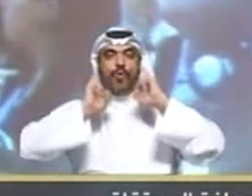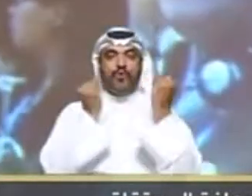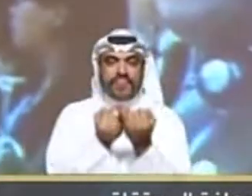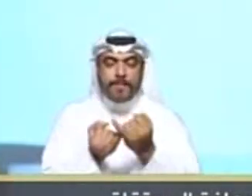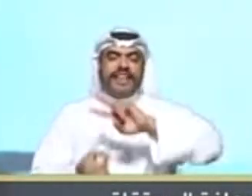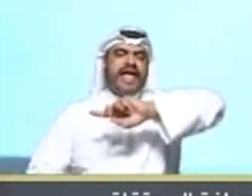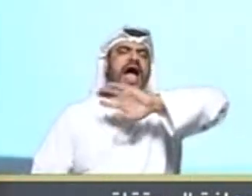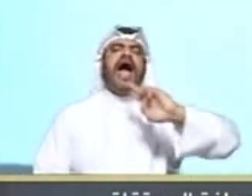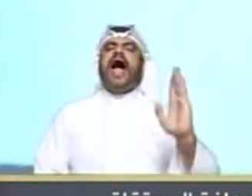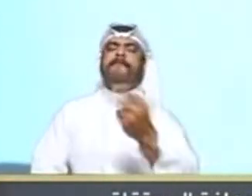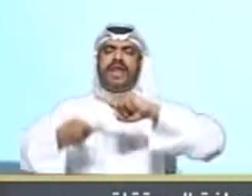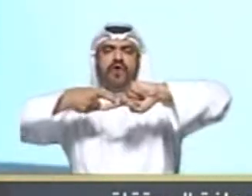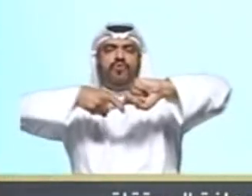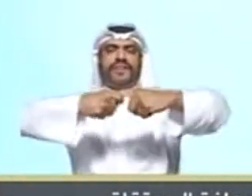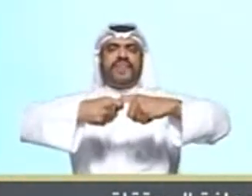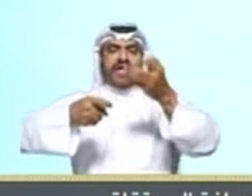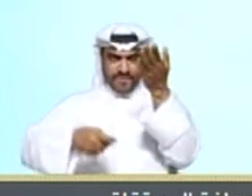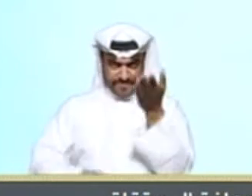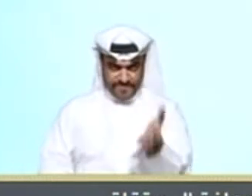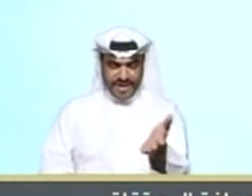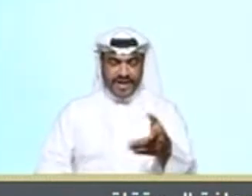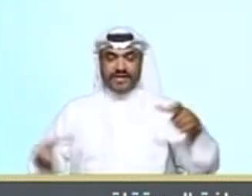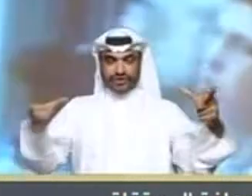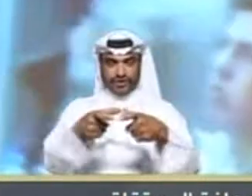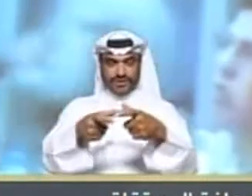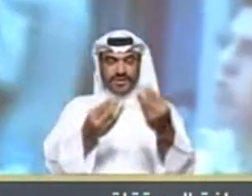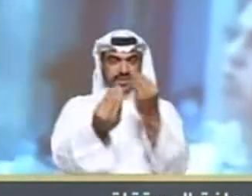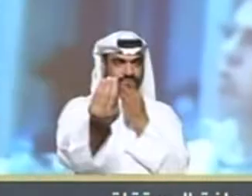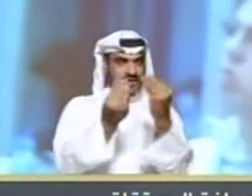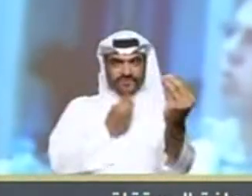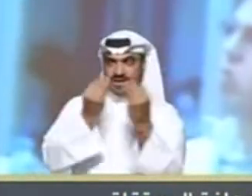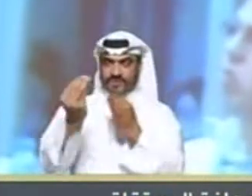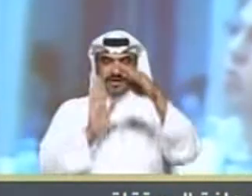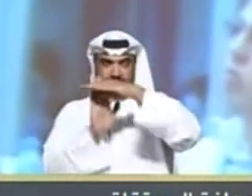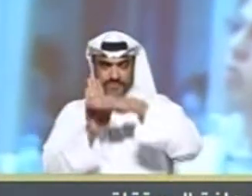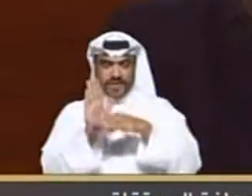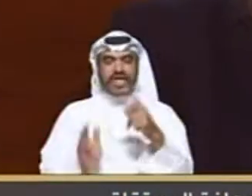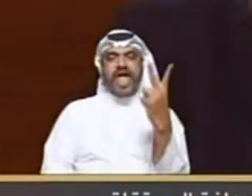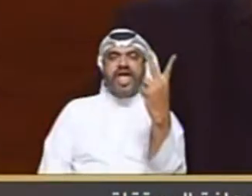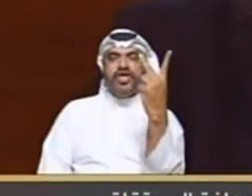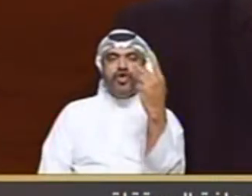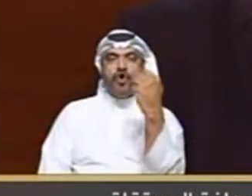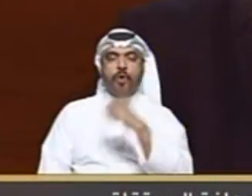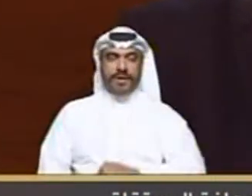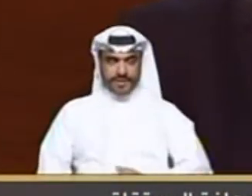أخرى سيتطرق لها المؤتمر في جلساته النقاشية على مدار يومين.